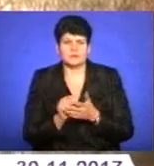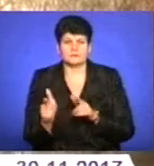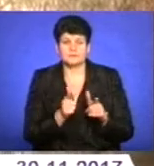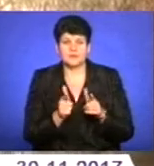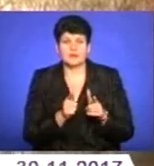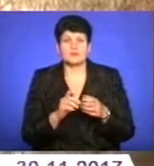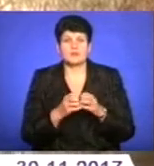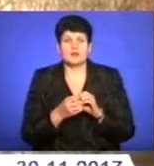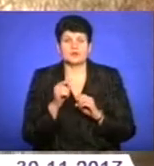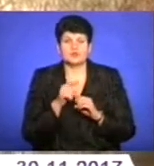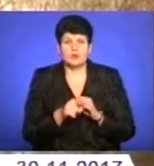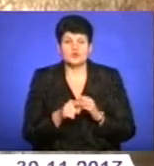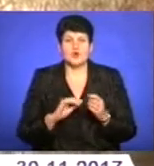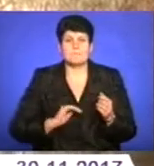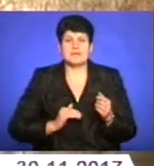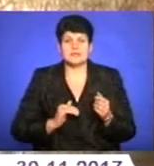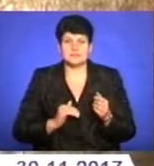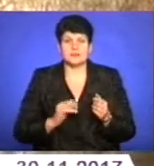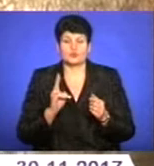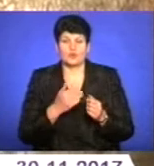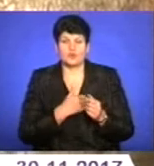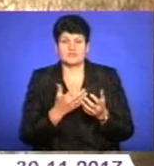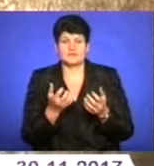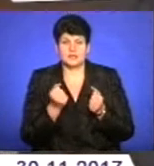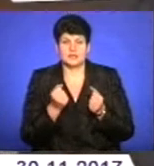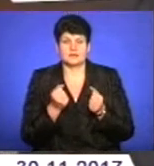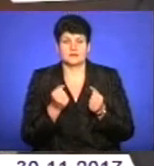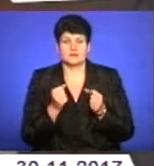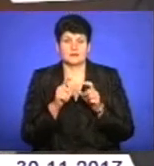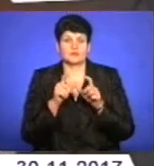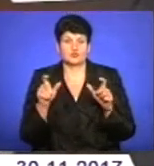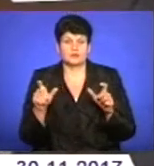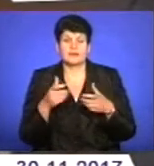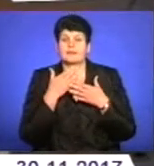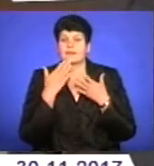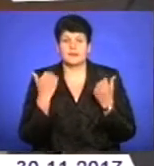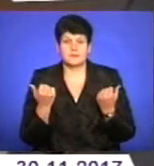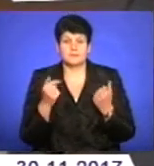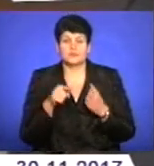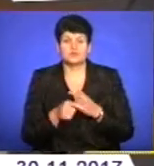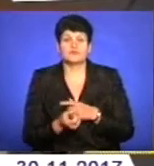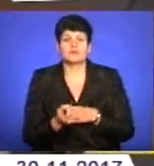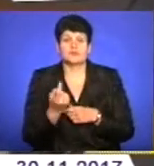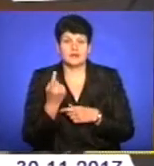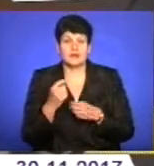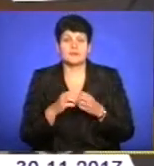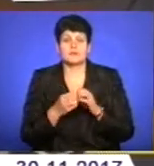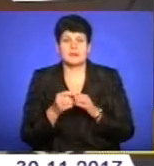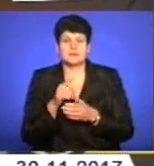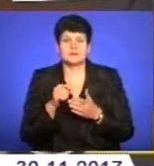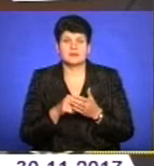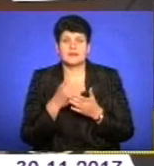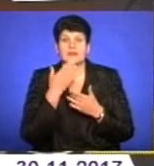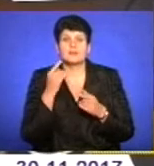тому, що бізнесменів, охочих орендувати споруди, наразі немає. Тут виникає саме проблемне питання, що нема